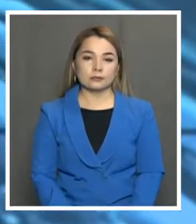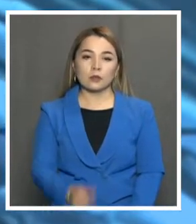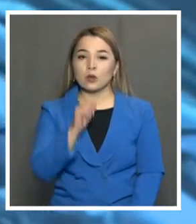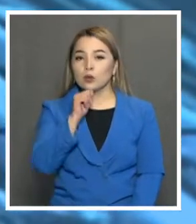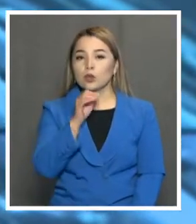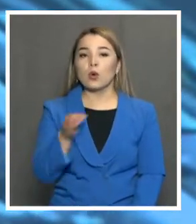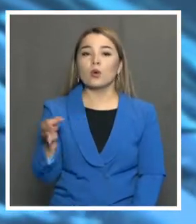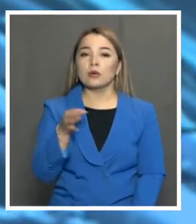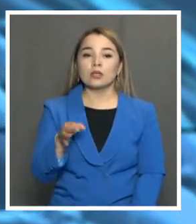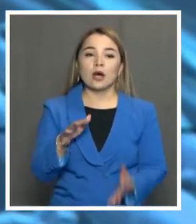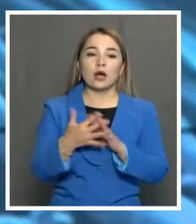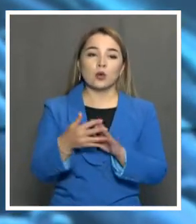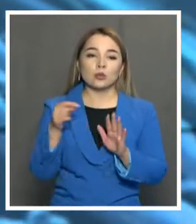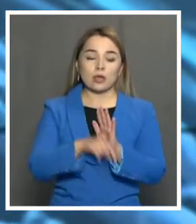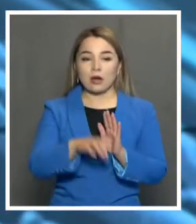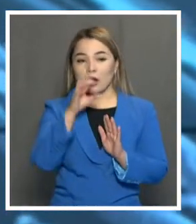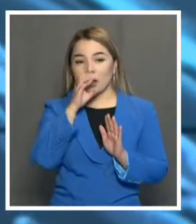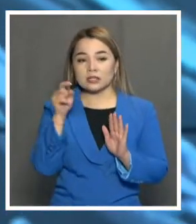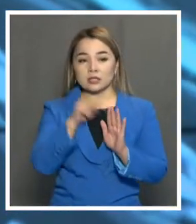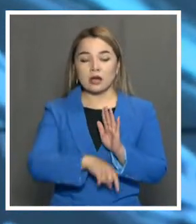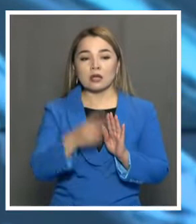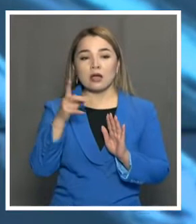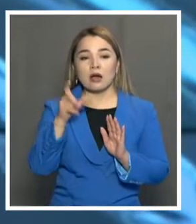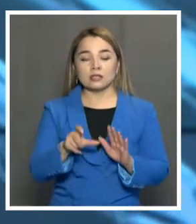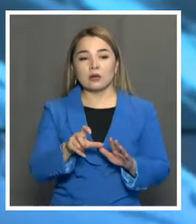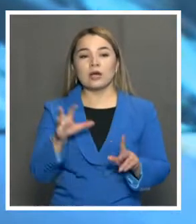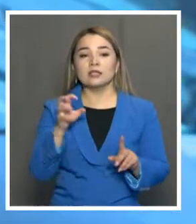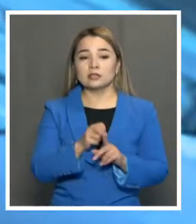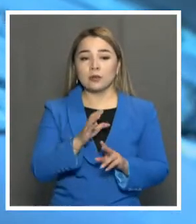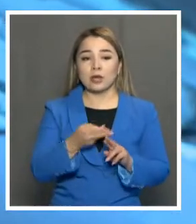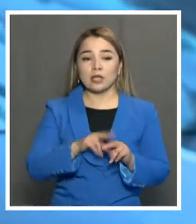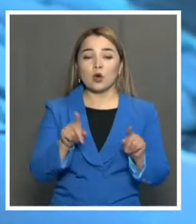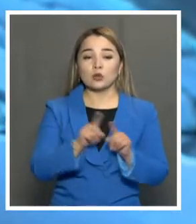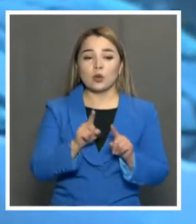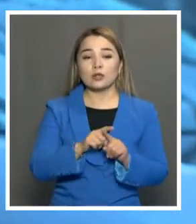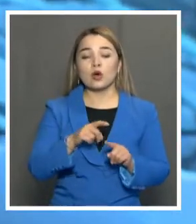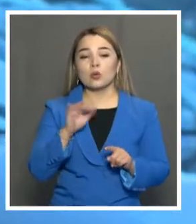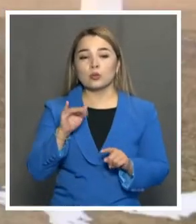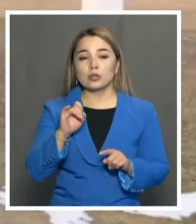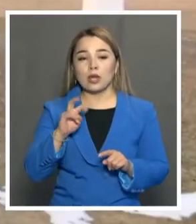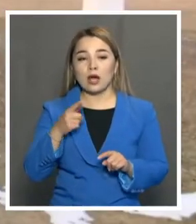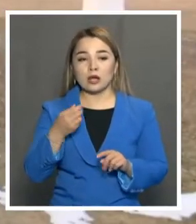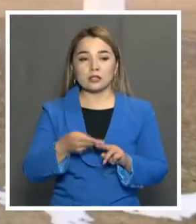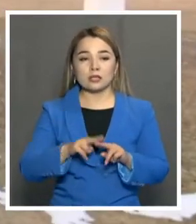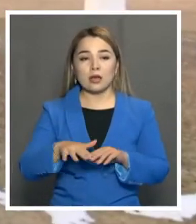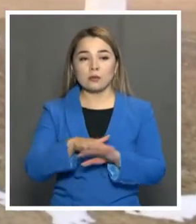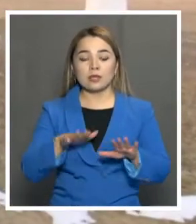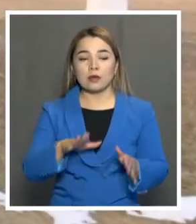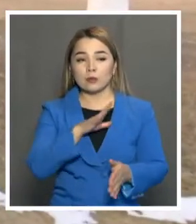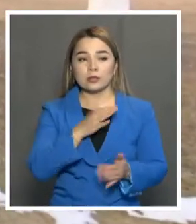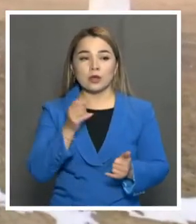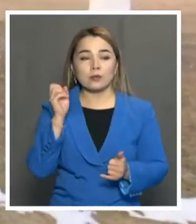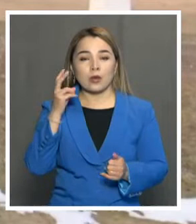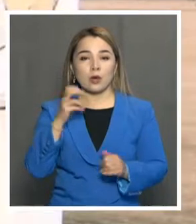Қостанай облысында ауыл ішіне қасқыр кіріп, 2 адамды талаған. Оқыс оқиға Меңдіқара ауданына қарасты Ұзынағаш елді мекенінде болды. Алдымен түс